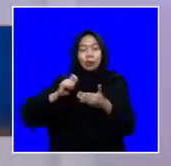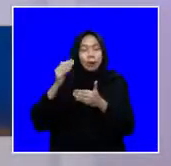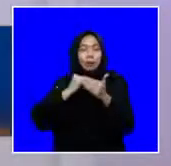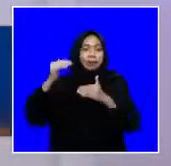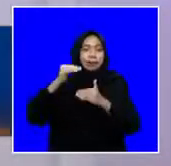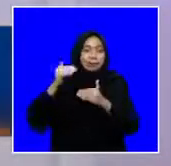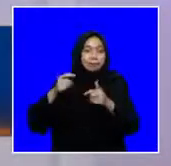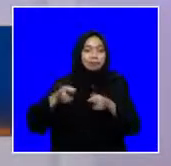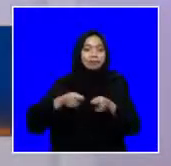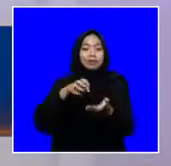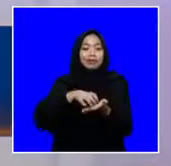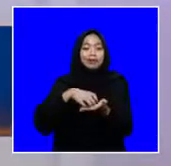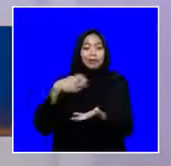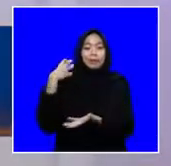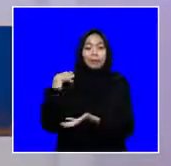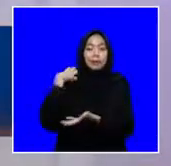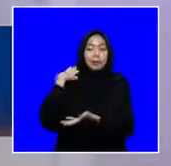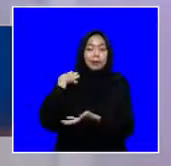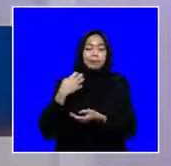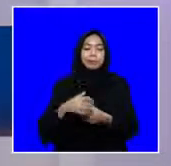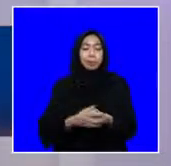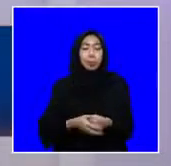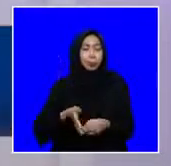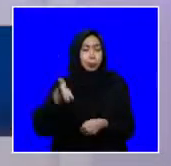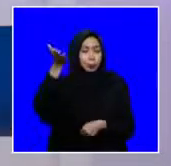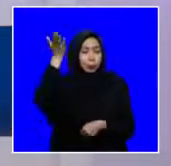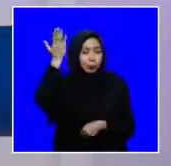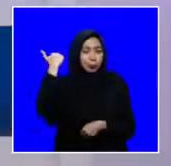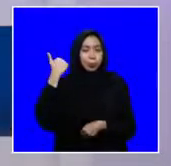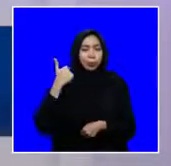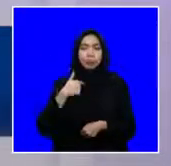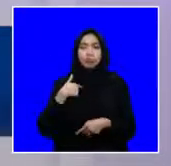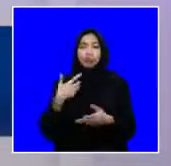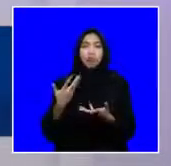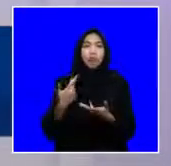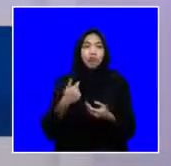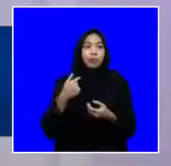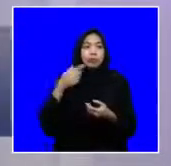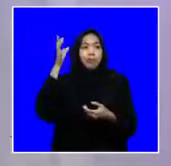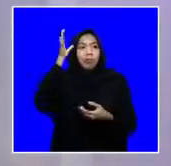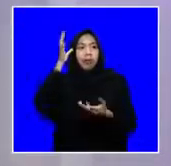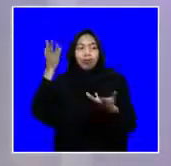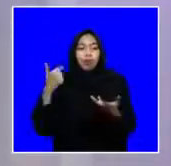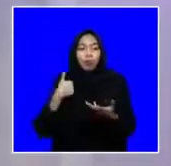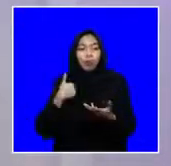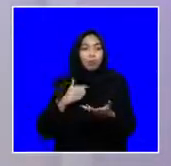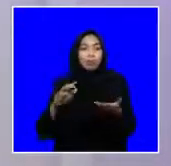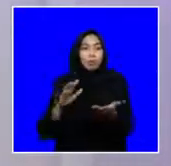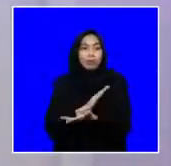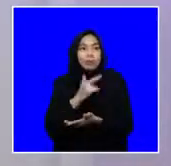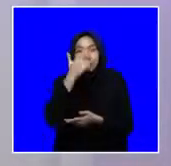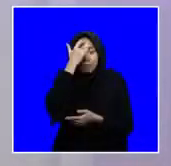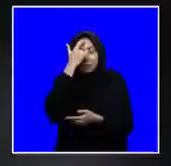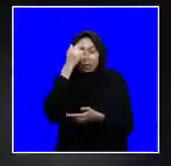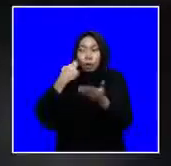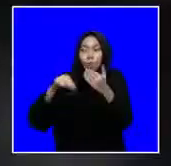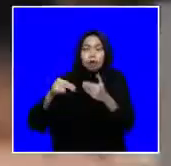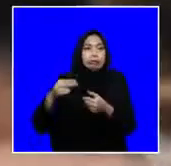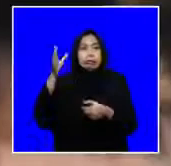tinggi di Amerika Serikat. Awalnya, saya tidak menduga bisa mendapatkan kesempatan belajar di luar